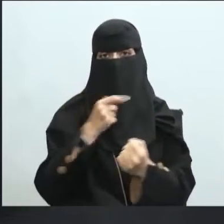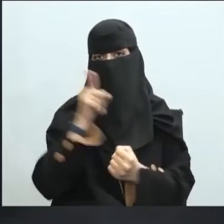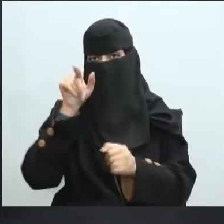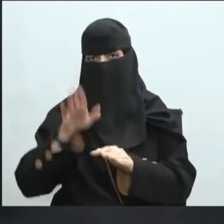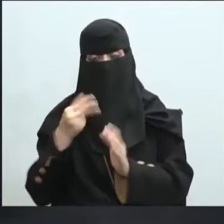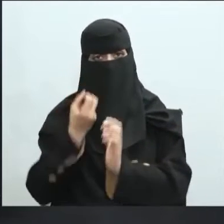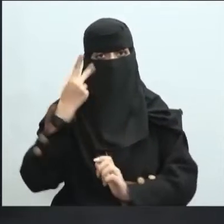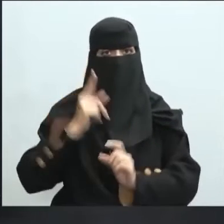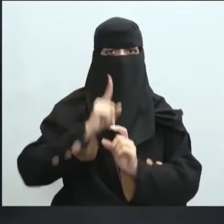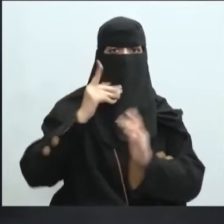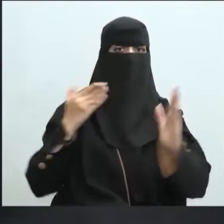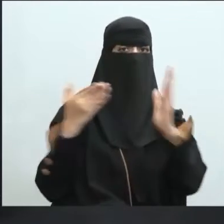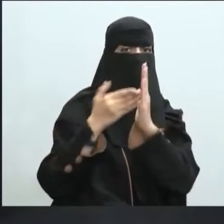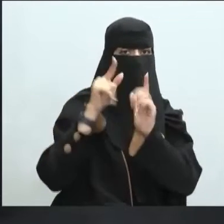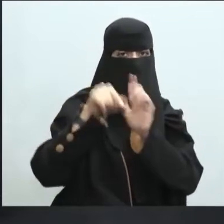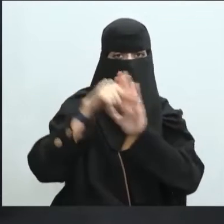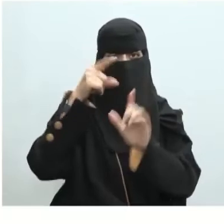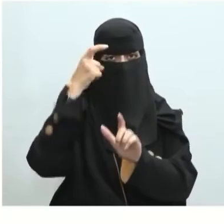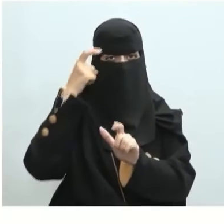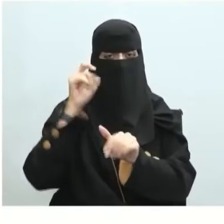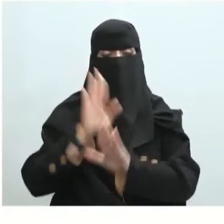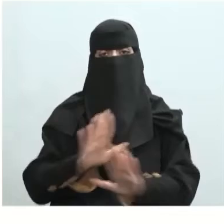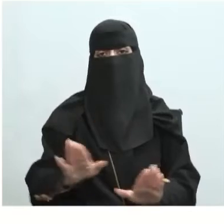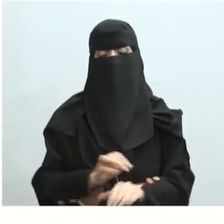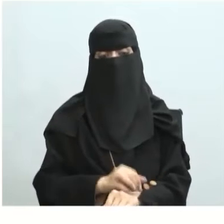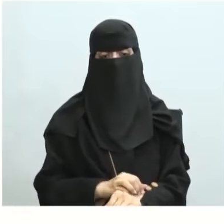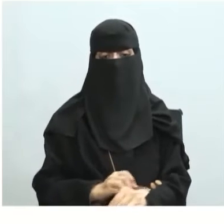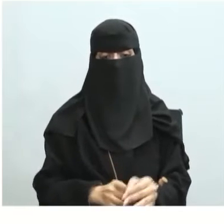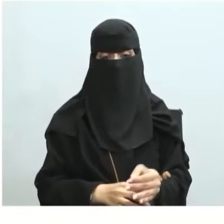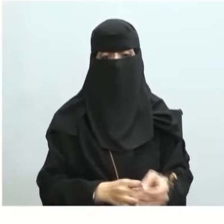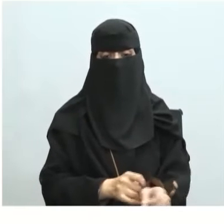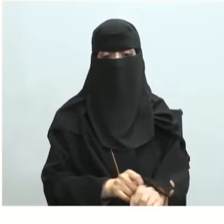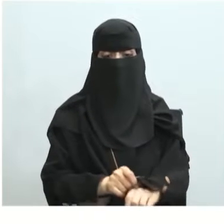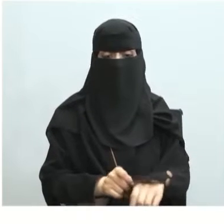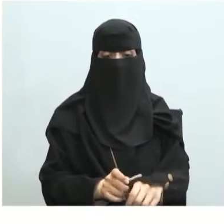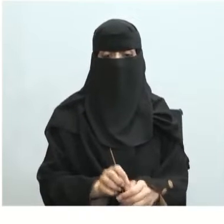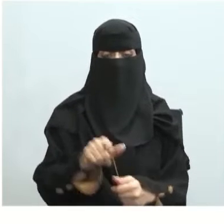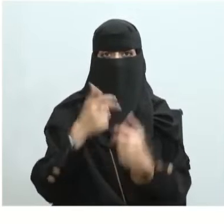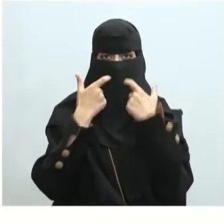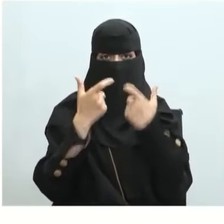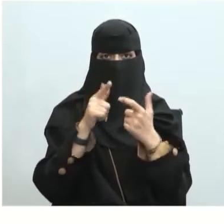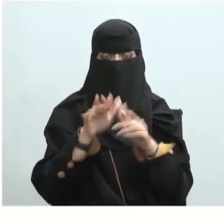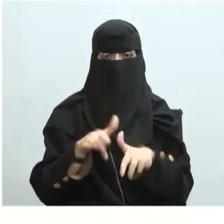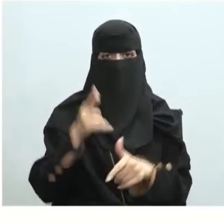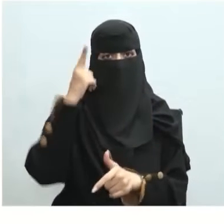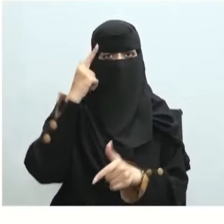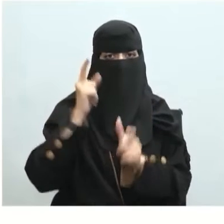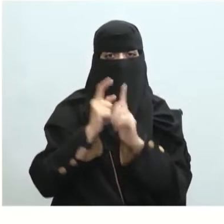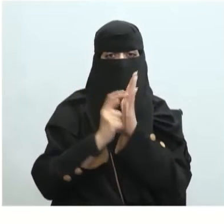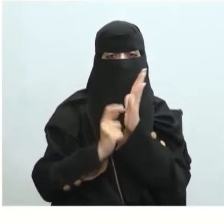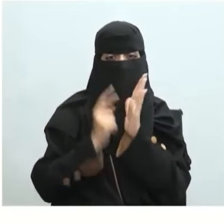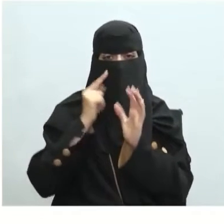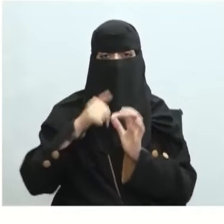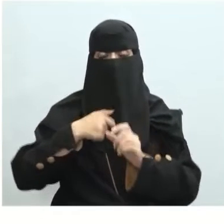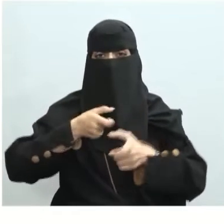يتوقع منك بمشيئه الله تعالى ان تكون قد اتقنتها في نهايه هذه الوحده لاحظ هنا معرفتك بالعناصر والمكونات